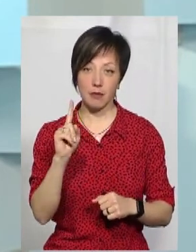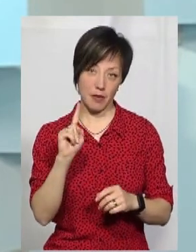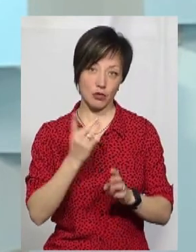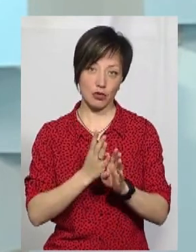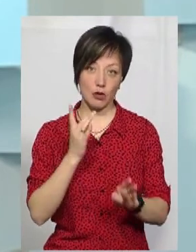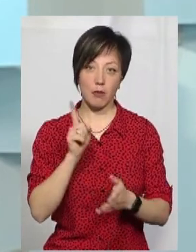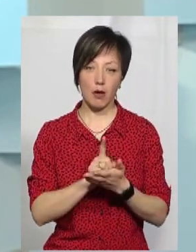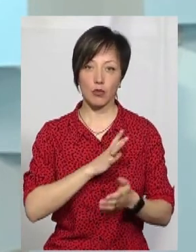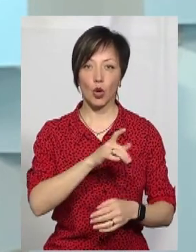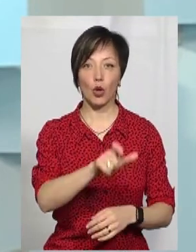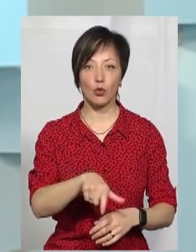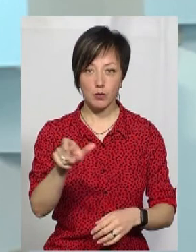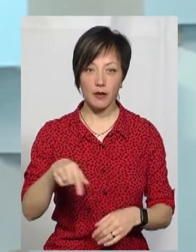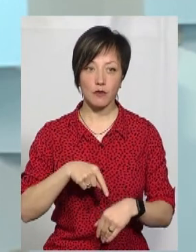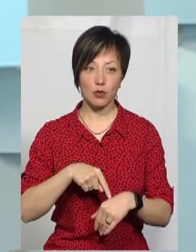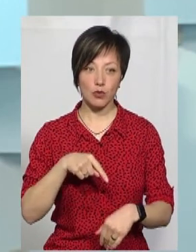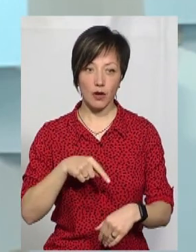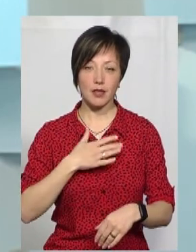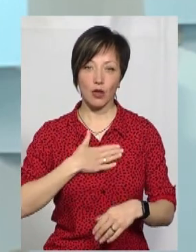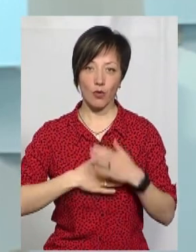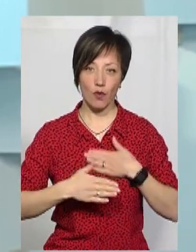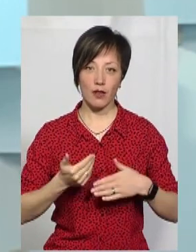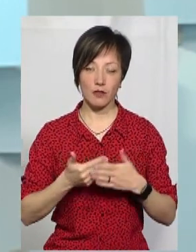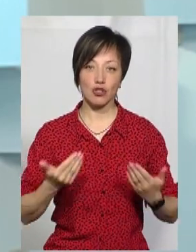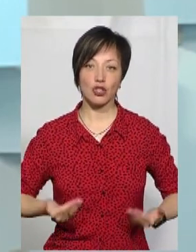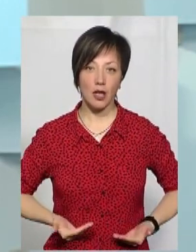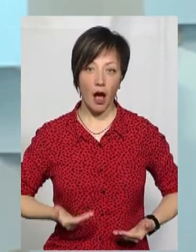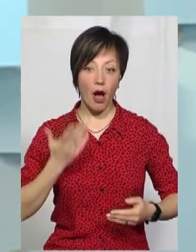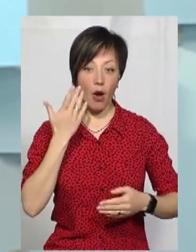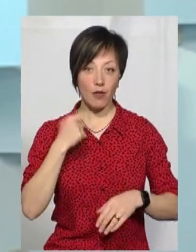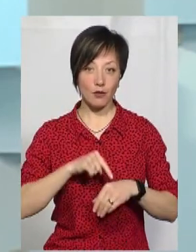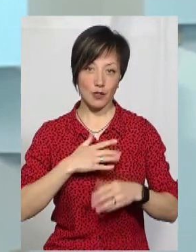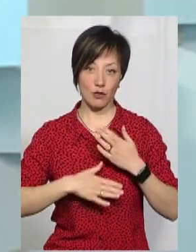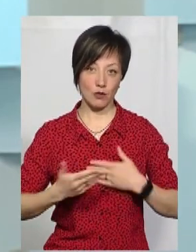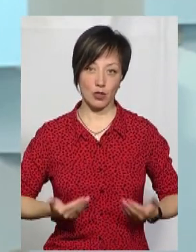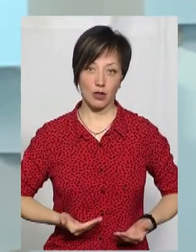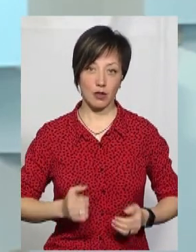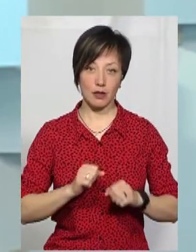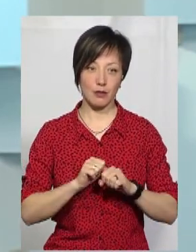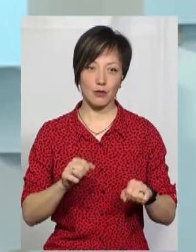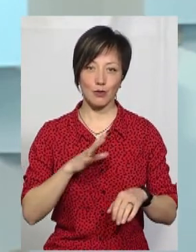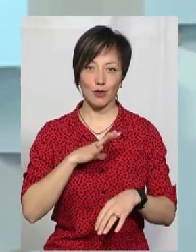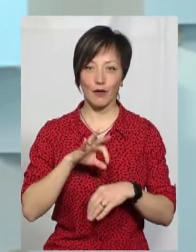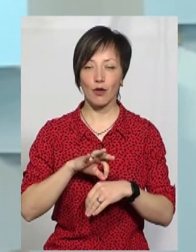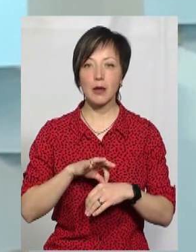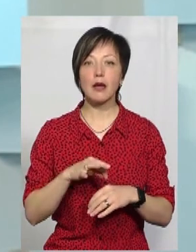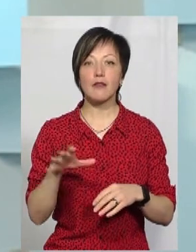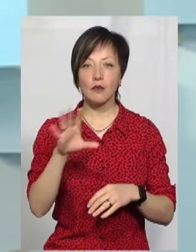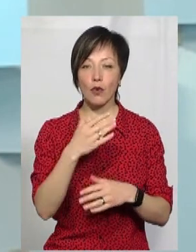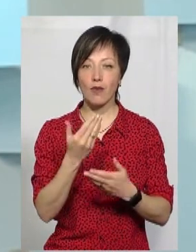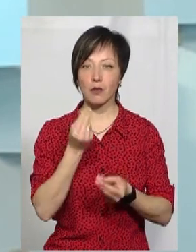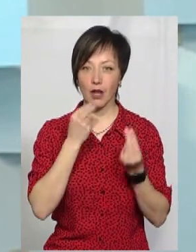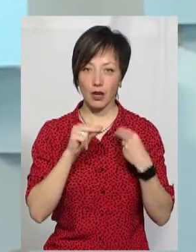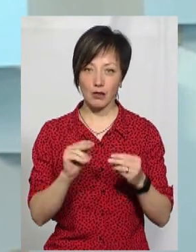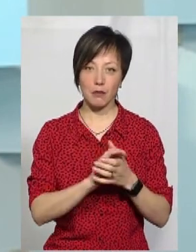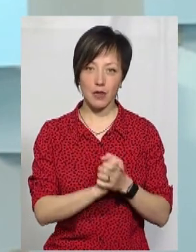маєте бути людьми, які відчувають задоволення від життя. А відчуваючи задоволення від життя, не можна, коли ви є хворими. Тому всього вам